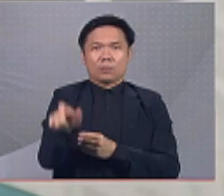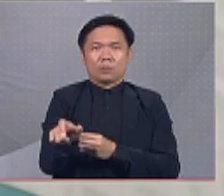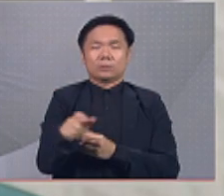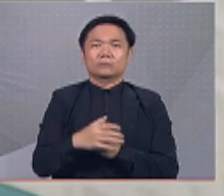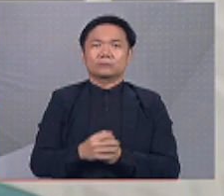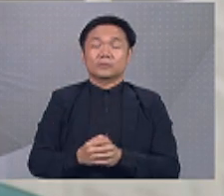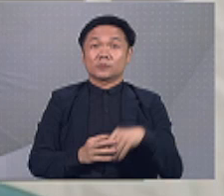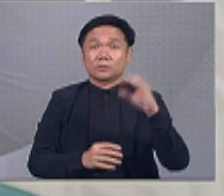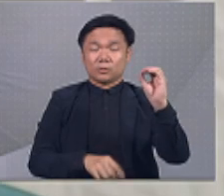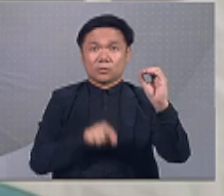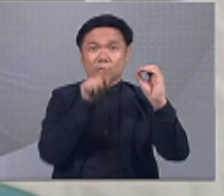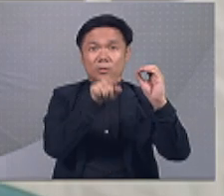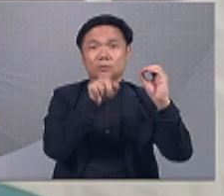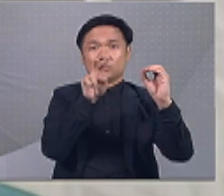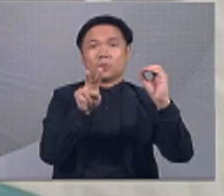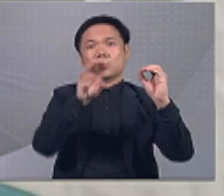kosong puluhan